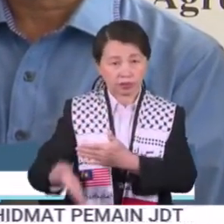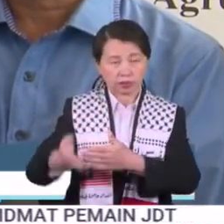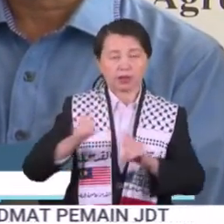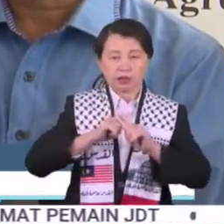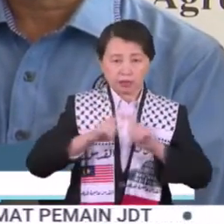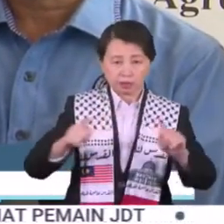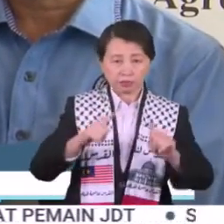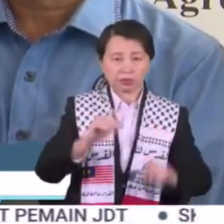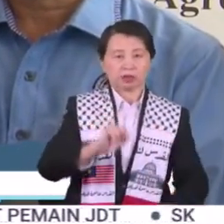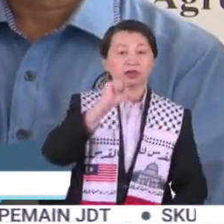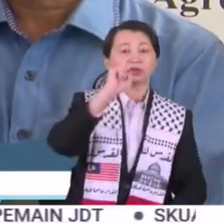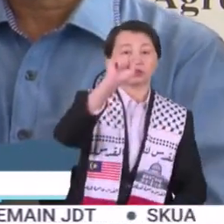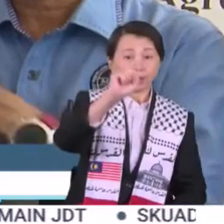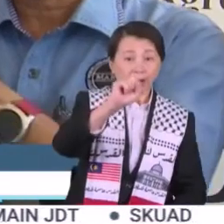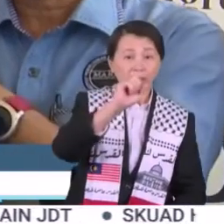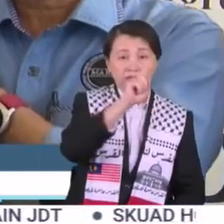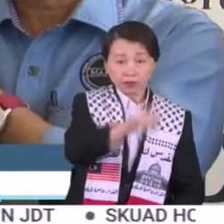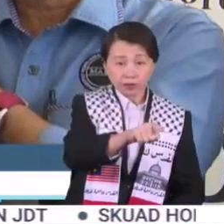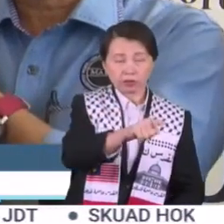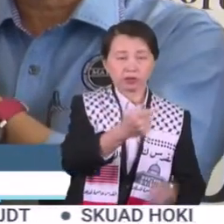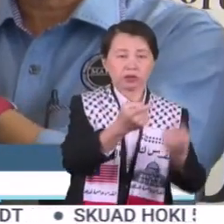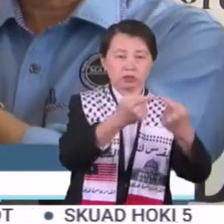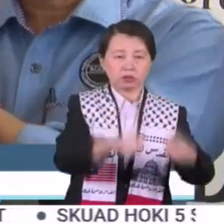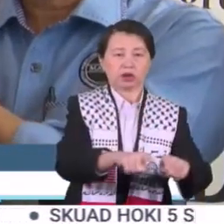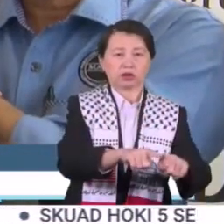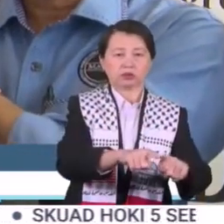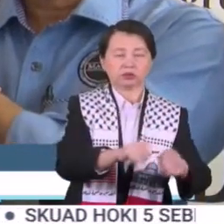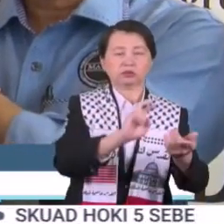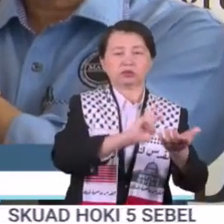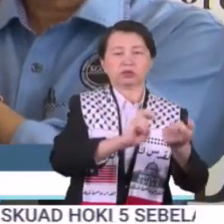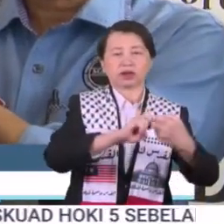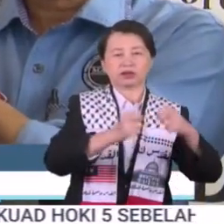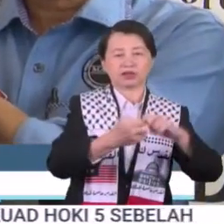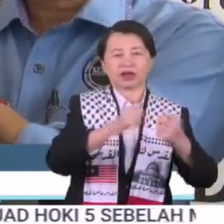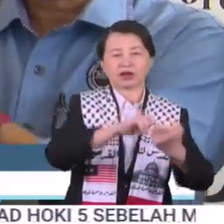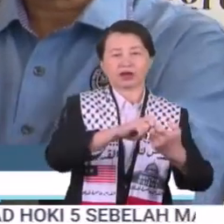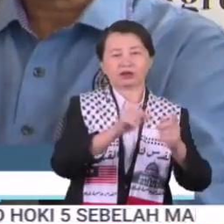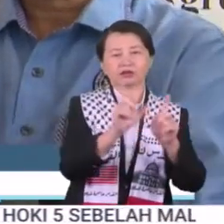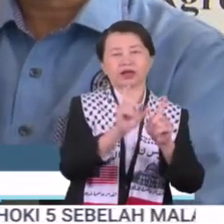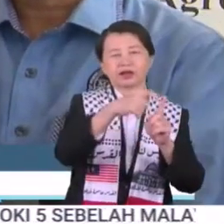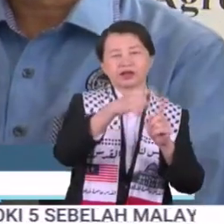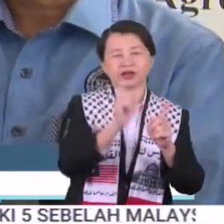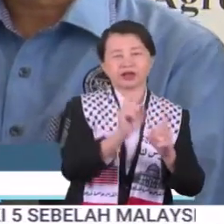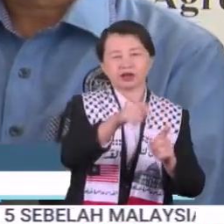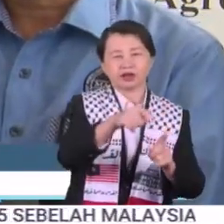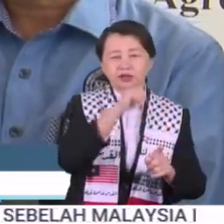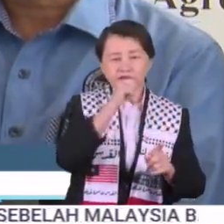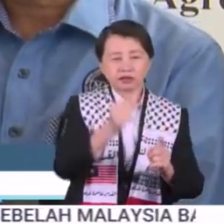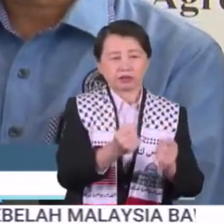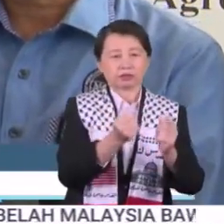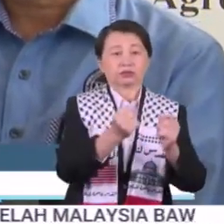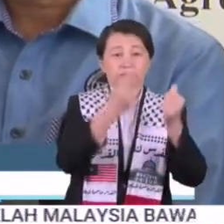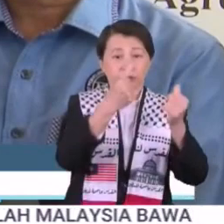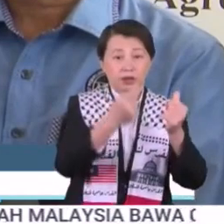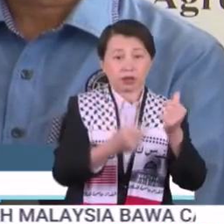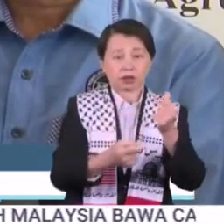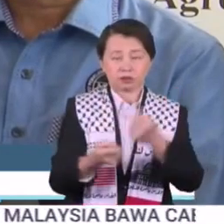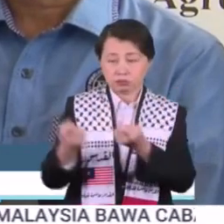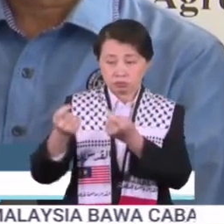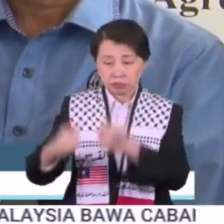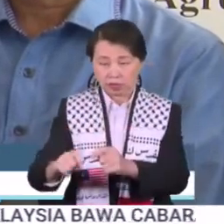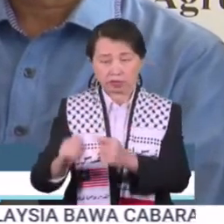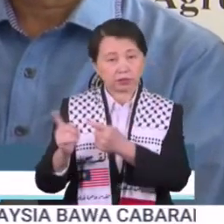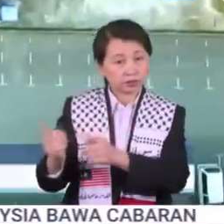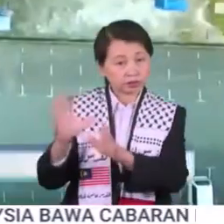Sabah berlaku perkara teknikal yang menyebabkan dia tidak sepantas Pan